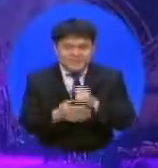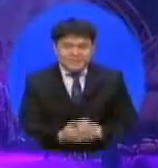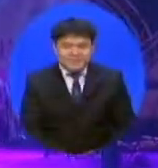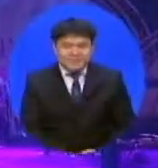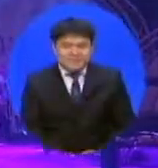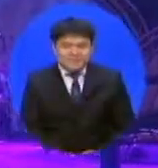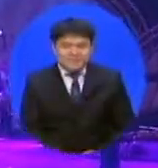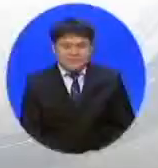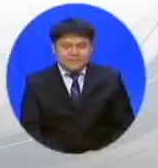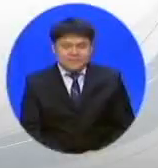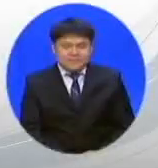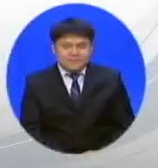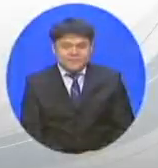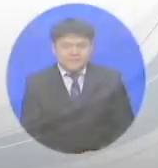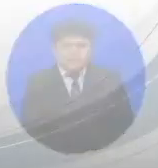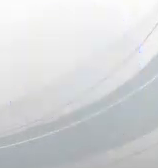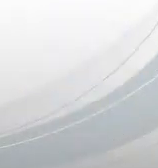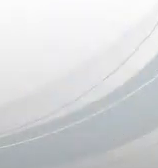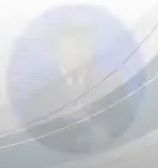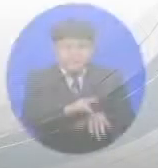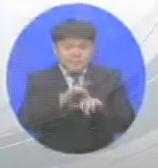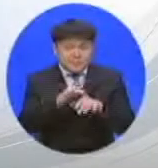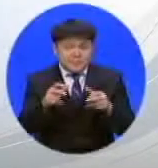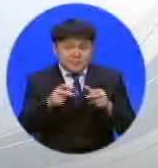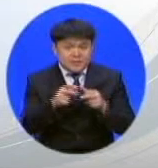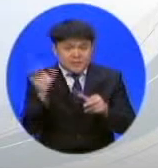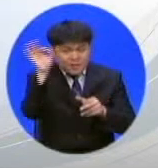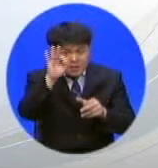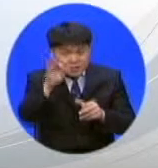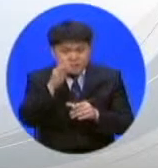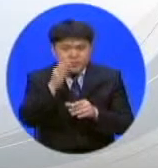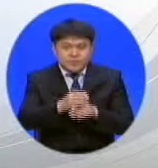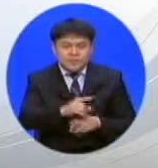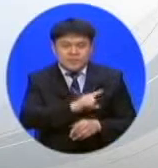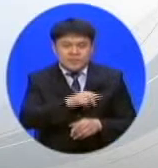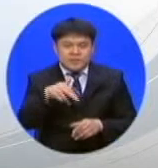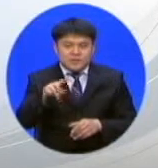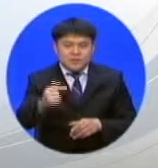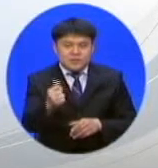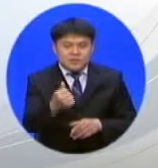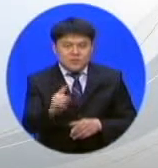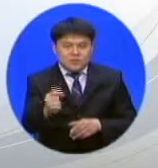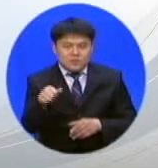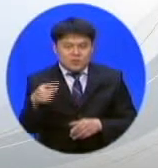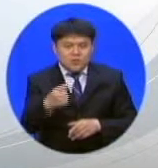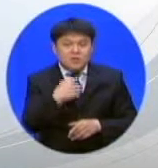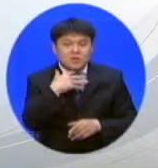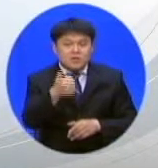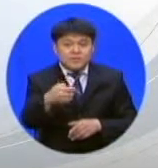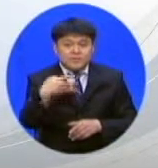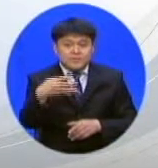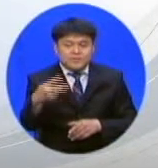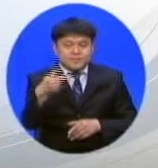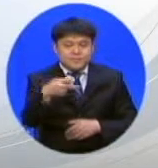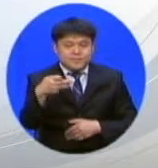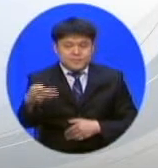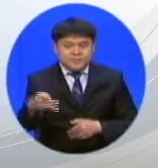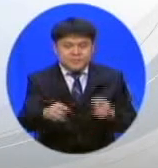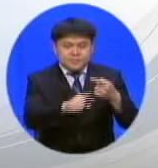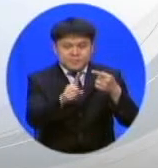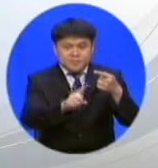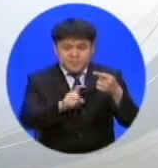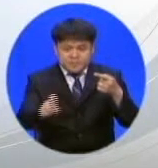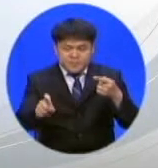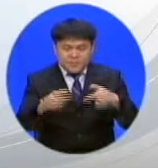전했습니다. 실종 장애인을 찾습니다. 이름은 전환호, 현재 54세 남성으로 2013년 1월